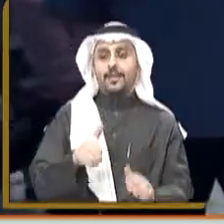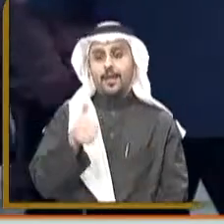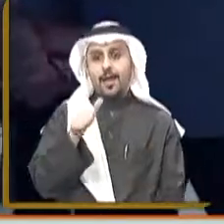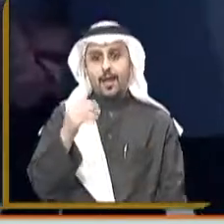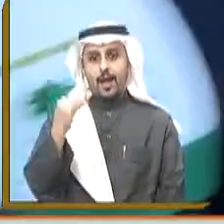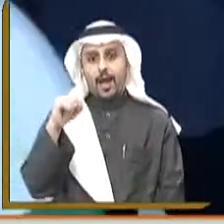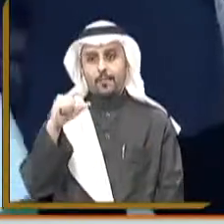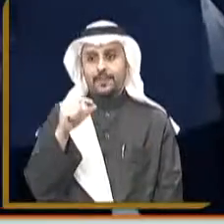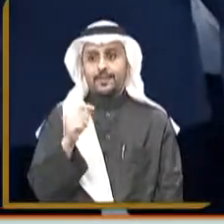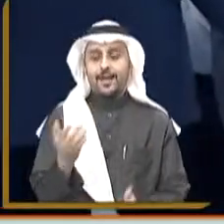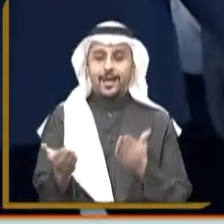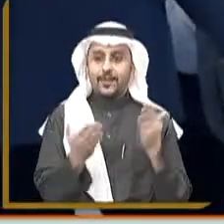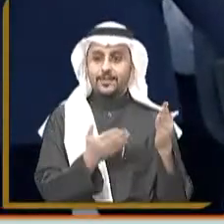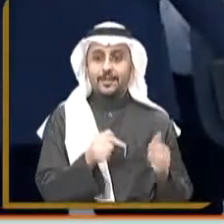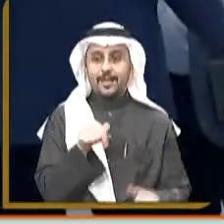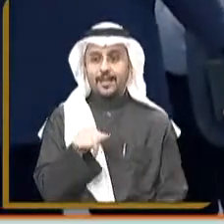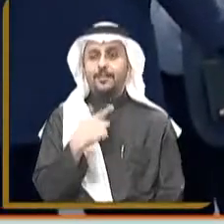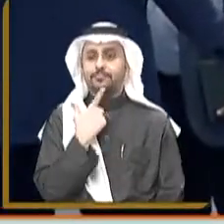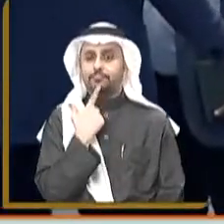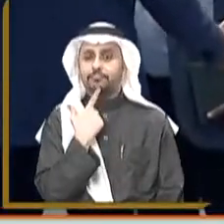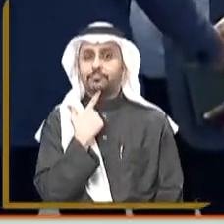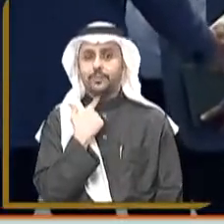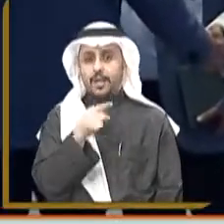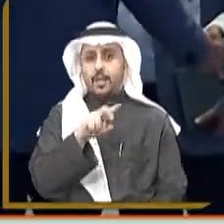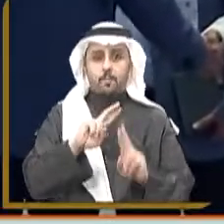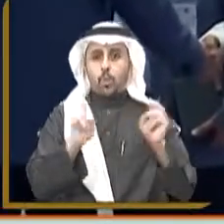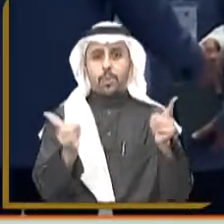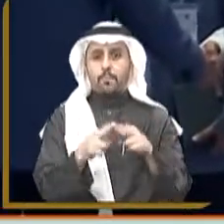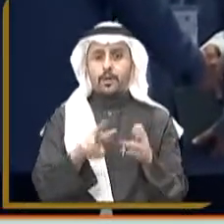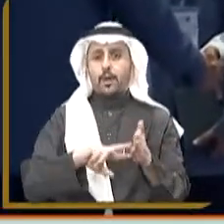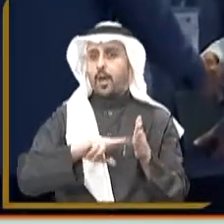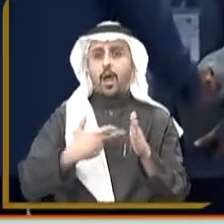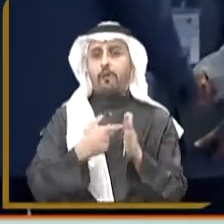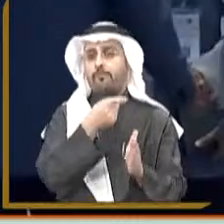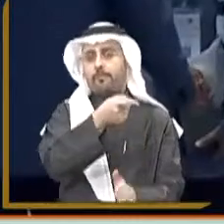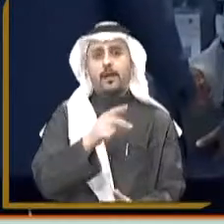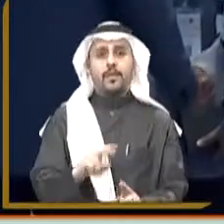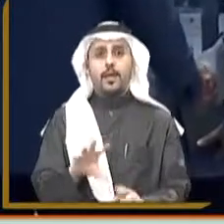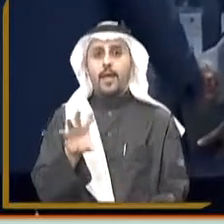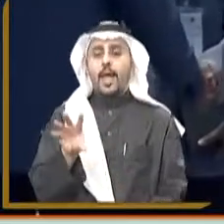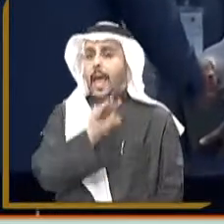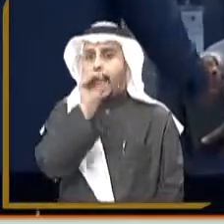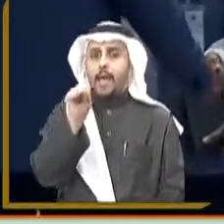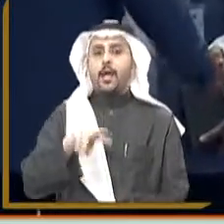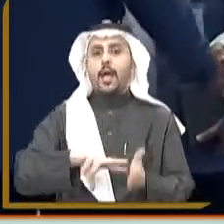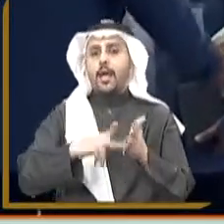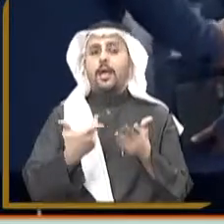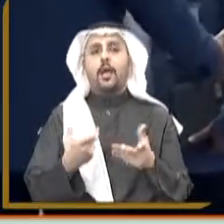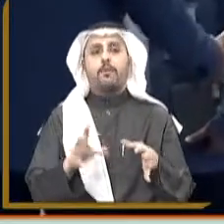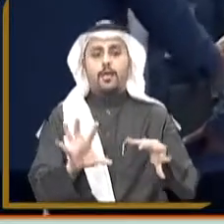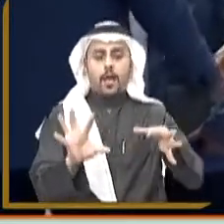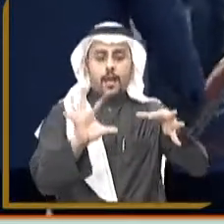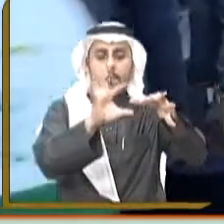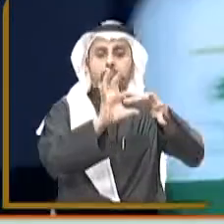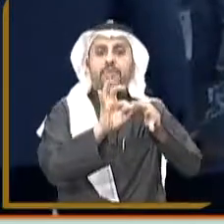بكم. حدثني عن هذا المؤتمر وعن دور الهيئة للربط الكهربائي الخليجي في هذا المؤتمر.